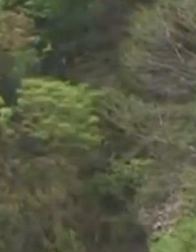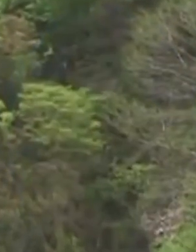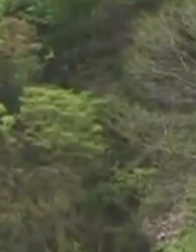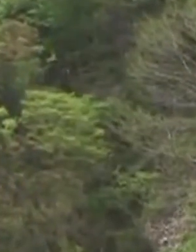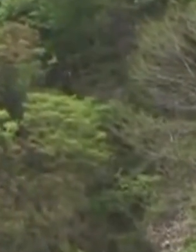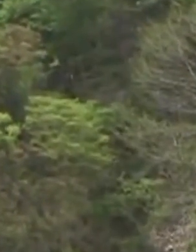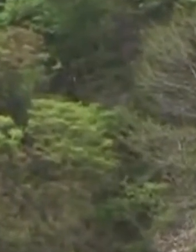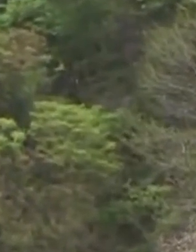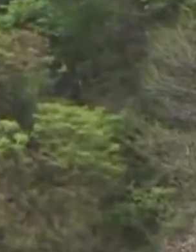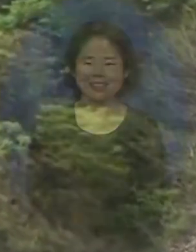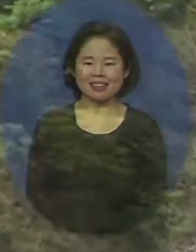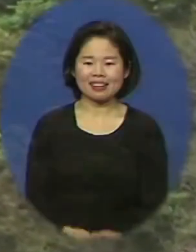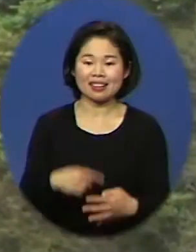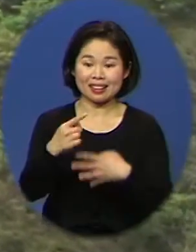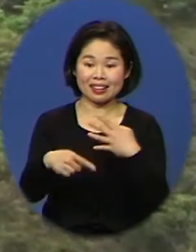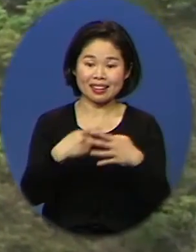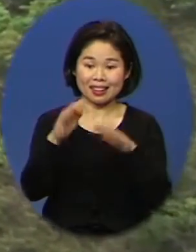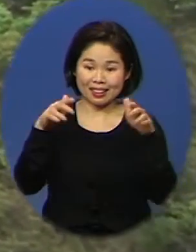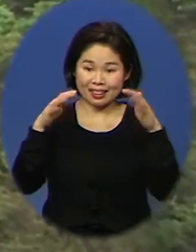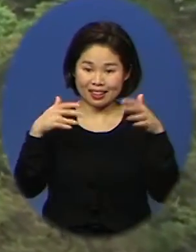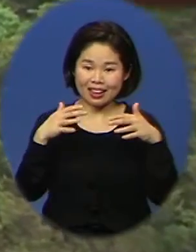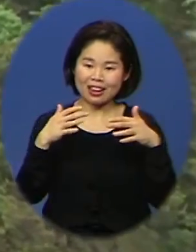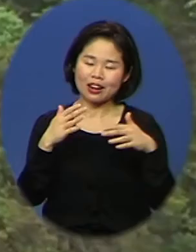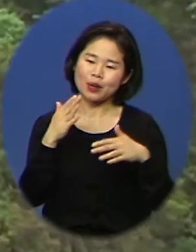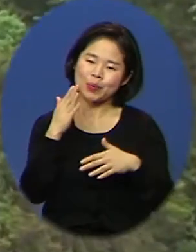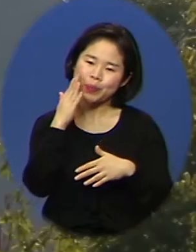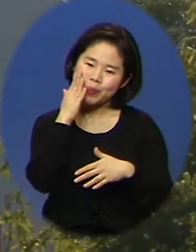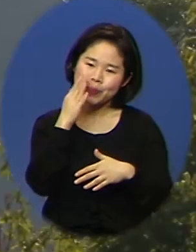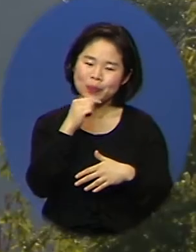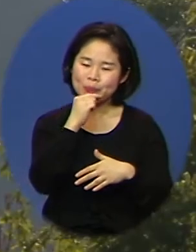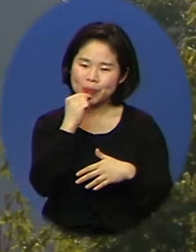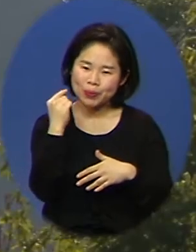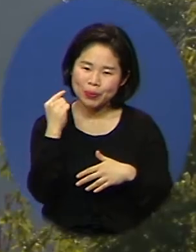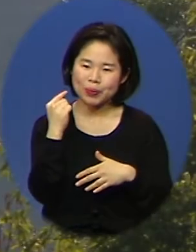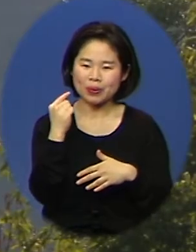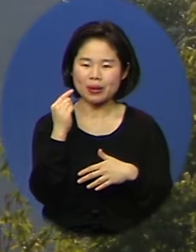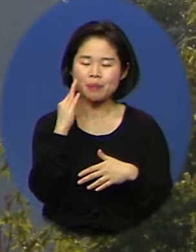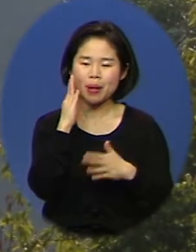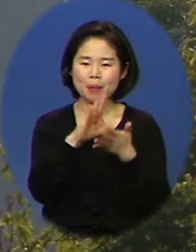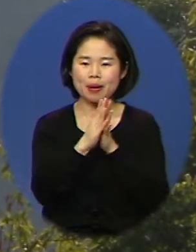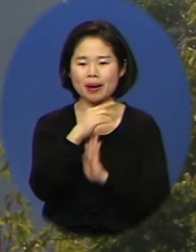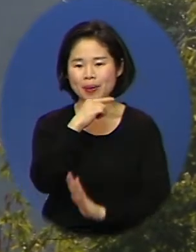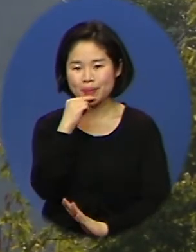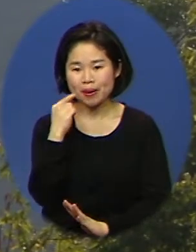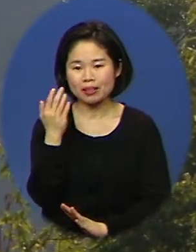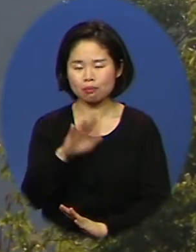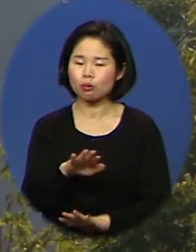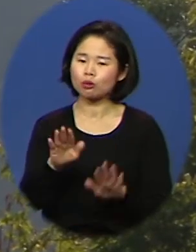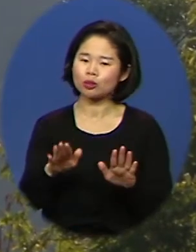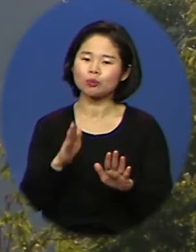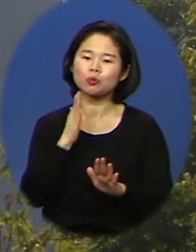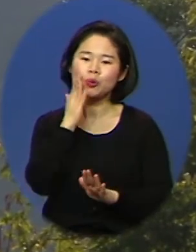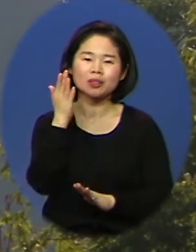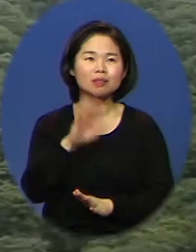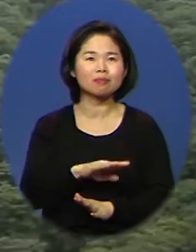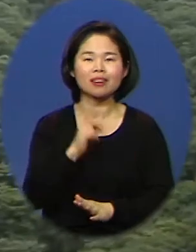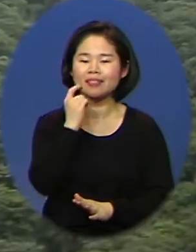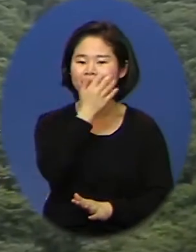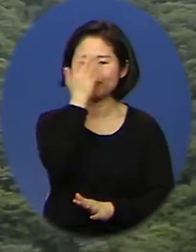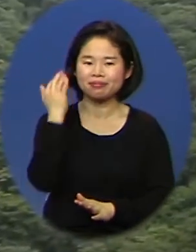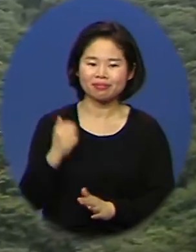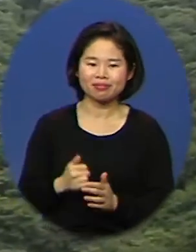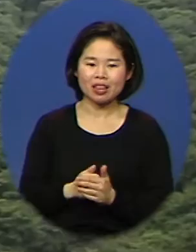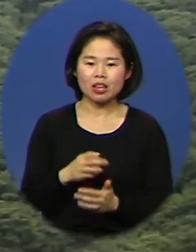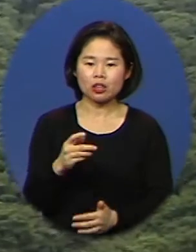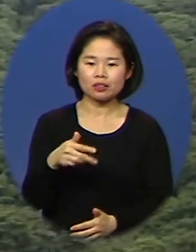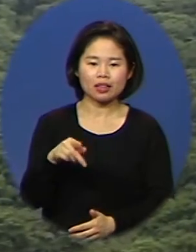단풍이 지면 더 아름답겠지만 초록의 내장산도 나름 운치가 있습니다. 탐방 안내소부터 연자봉